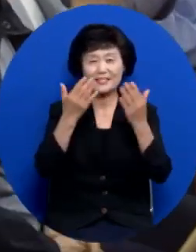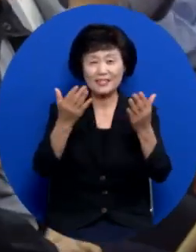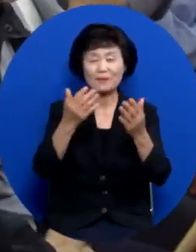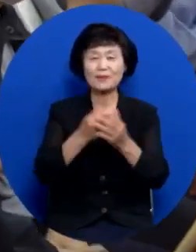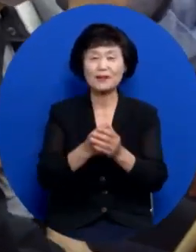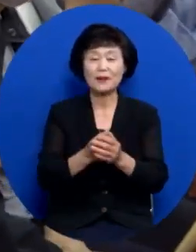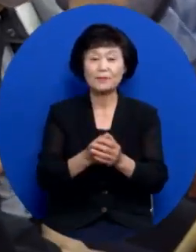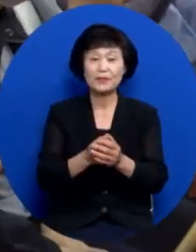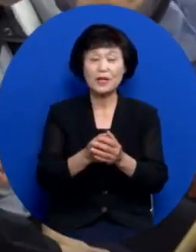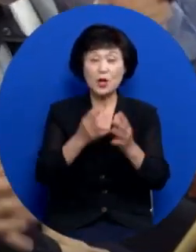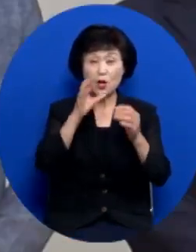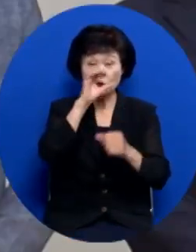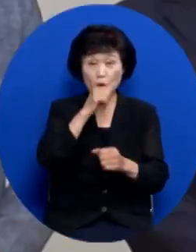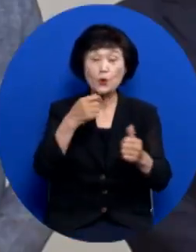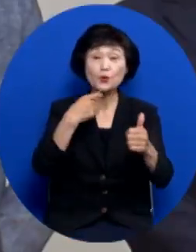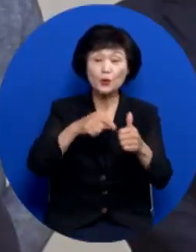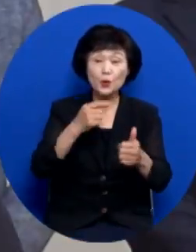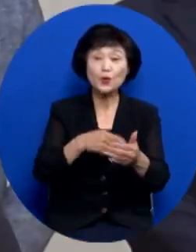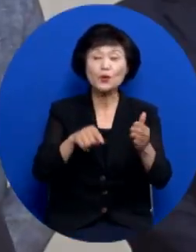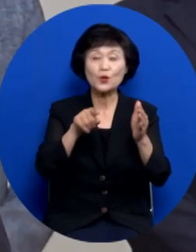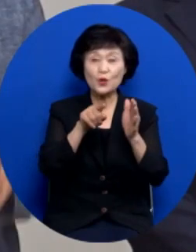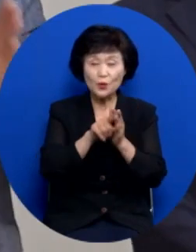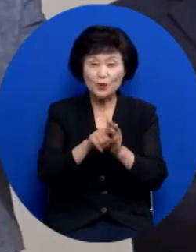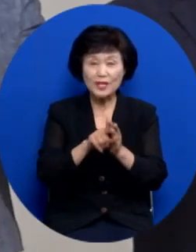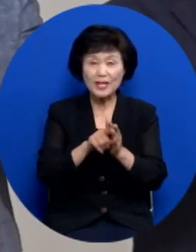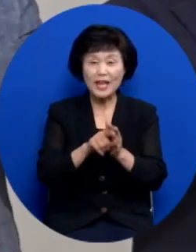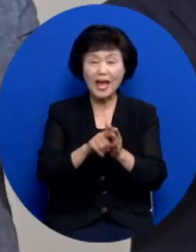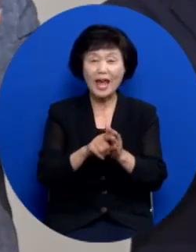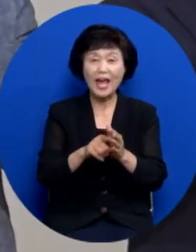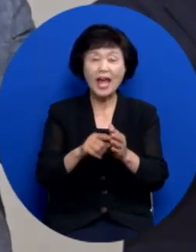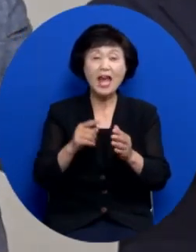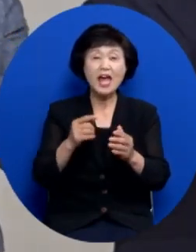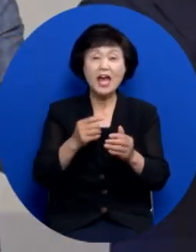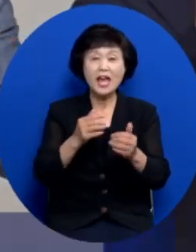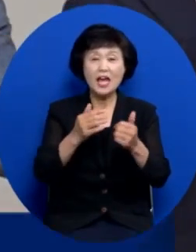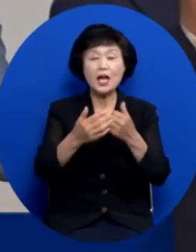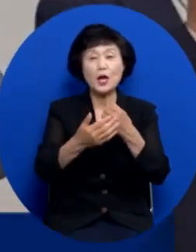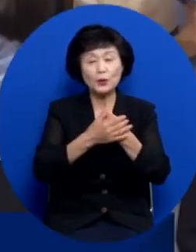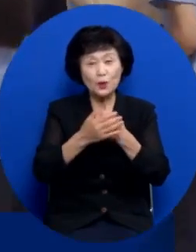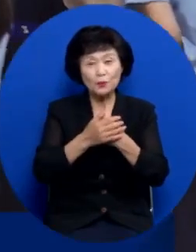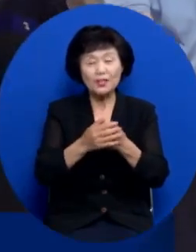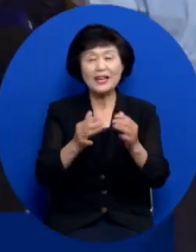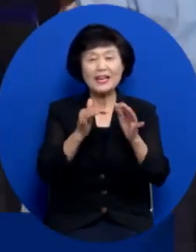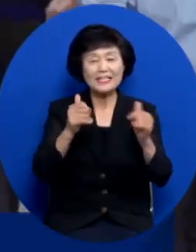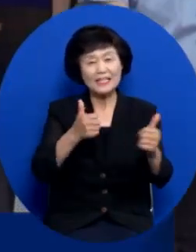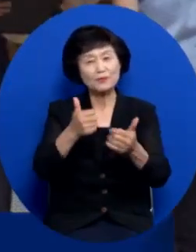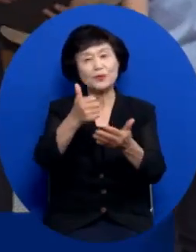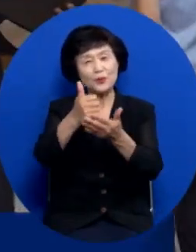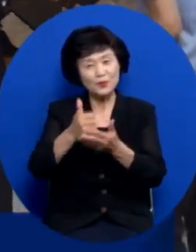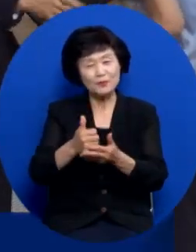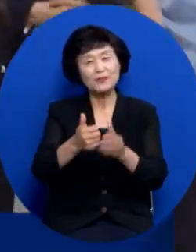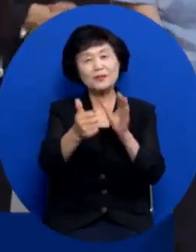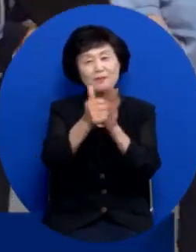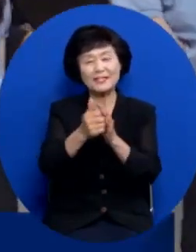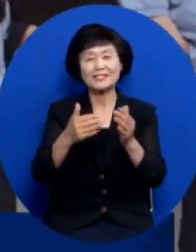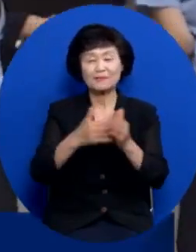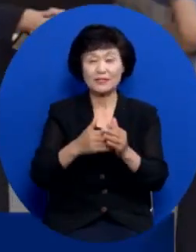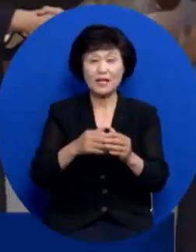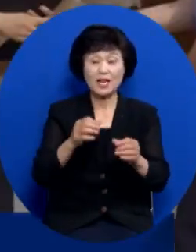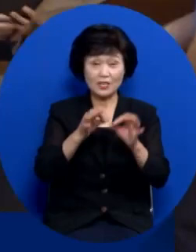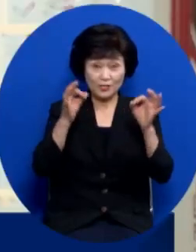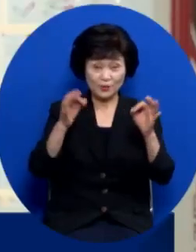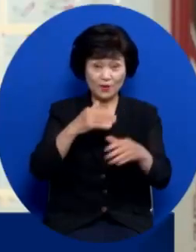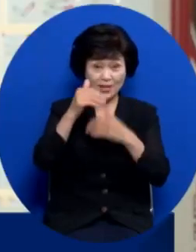목사는 양질의 교육을 위해 교육자문위원회를 위촉했습니다. 그동안 하나님께서 많은 열매를 허락해